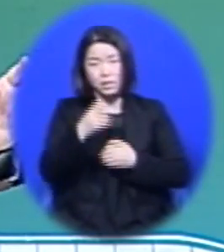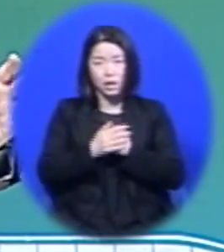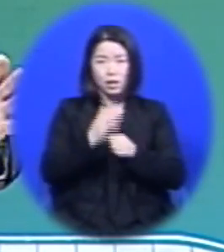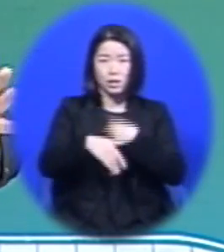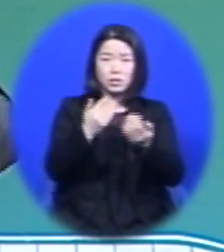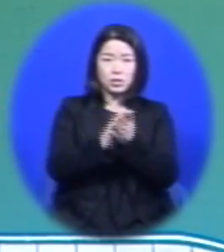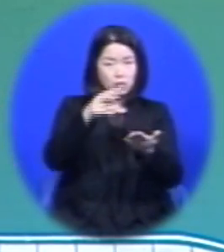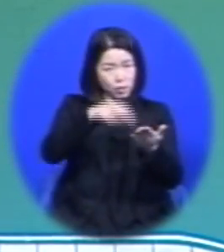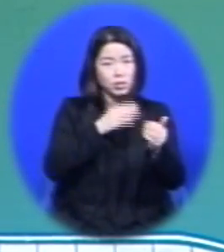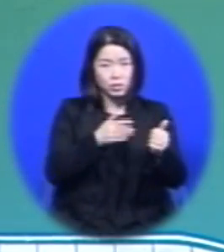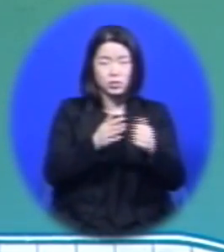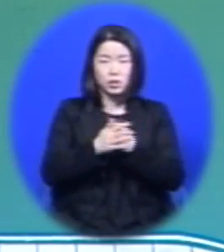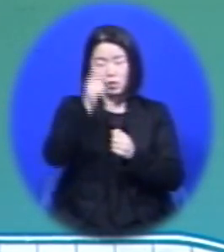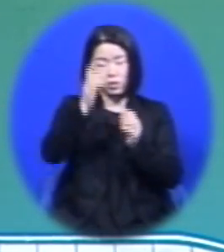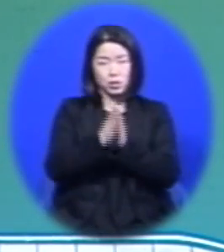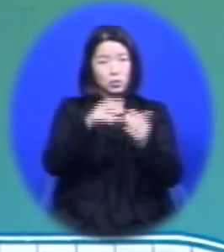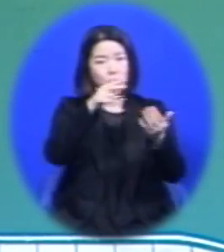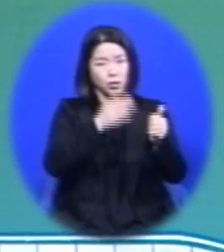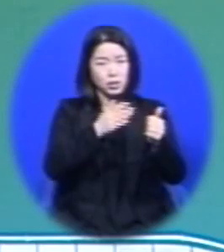좀 읽으세요. 기도도 좀 하세요.